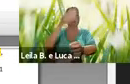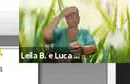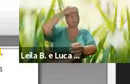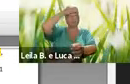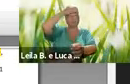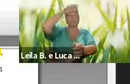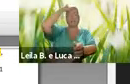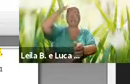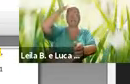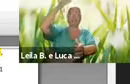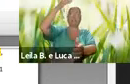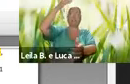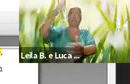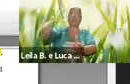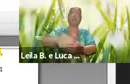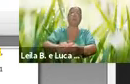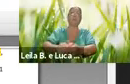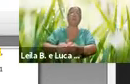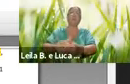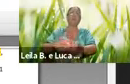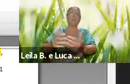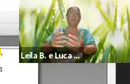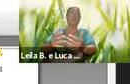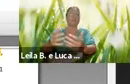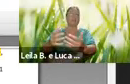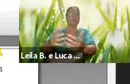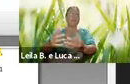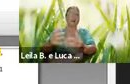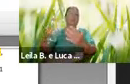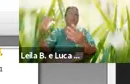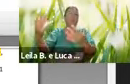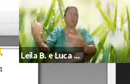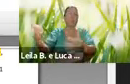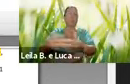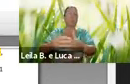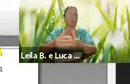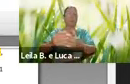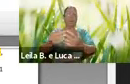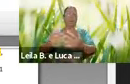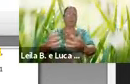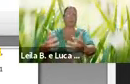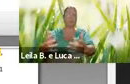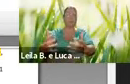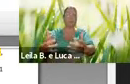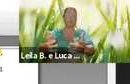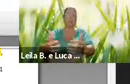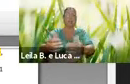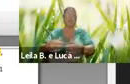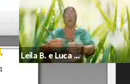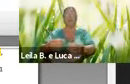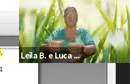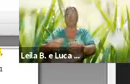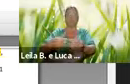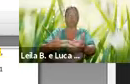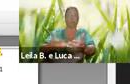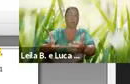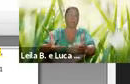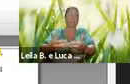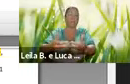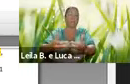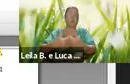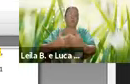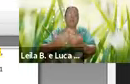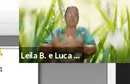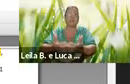Che mette la mano sulla testa di Raul, come se fosse di alto valore, un violino di alto valore, che conosce